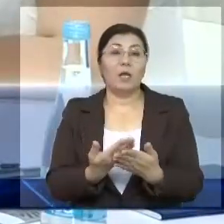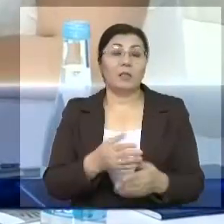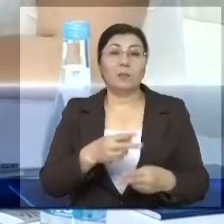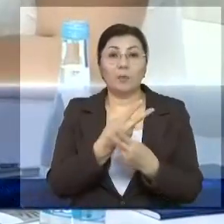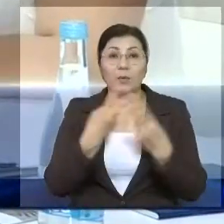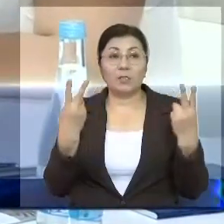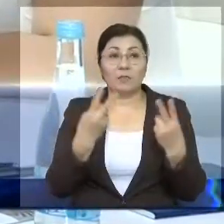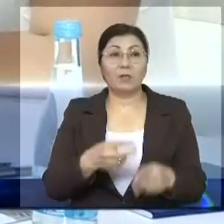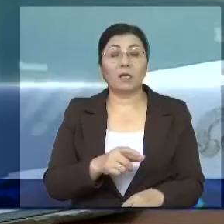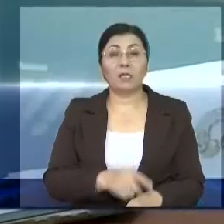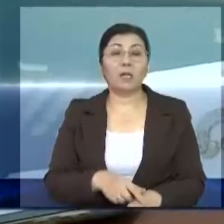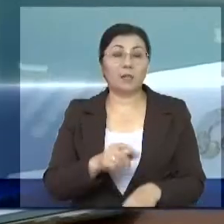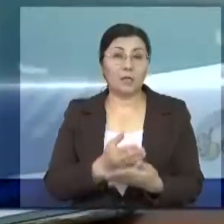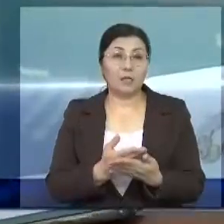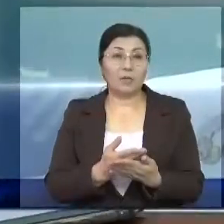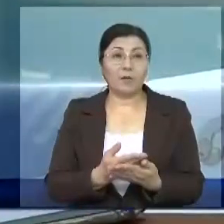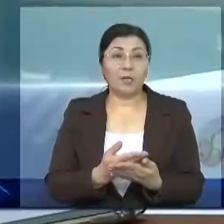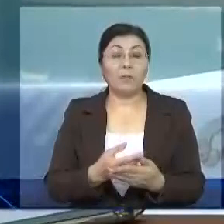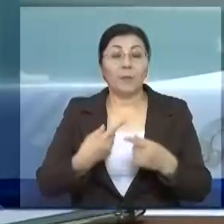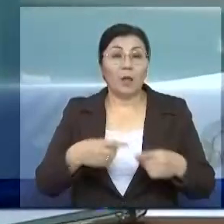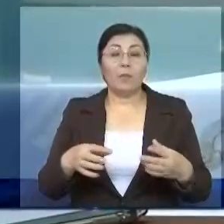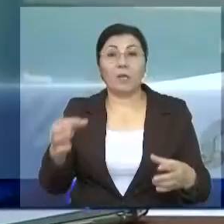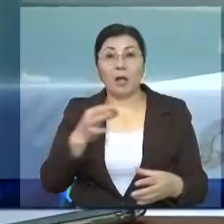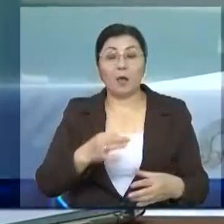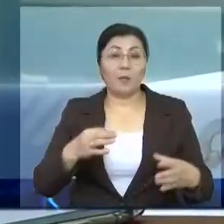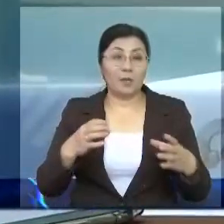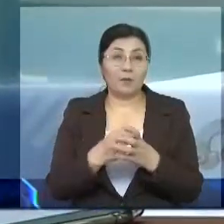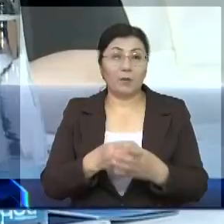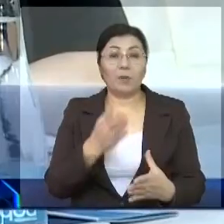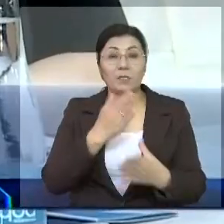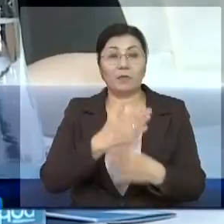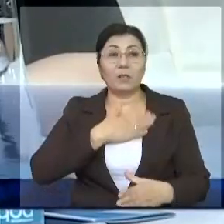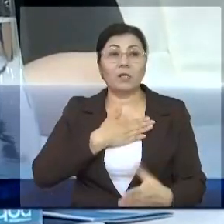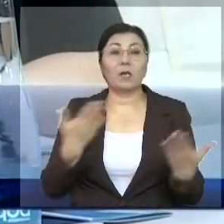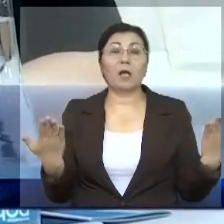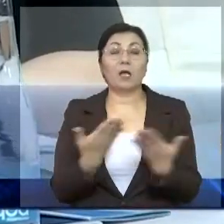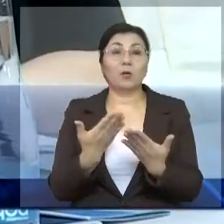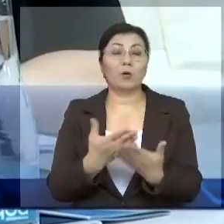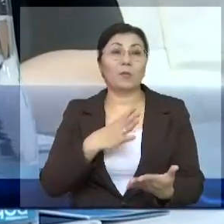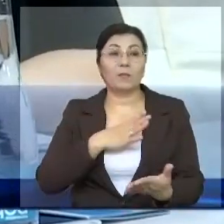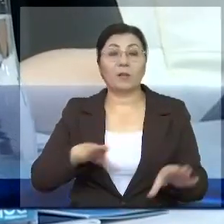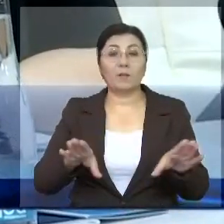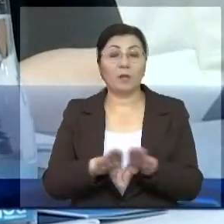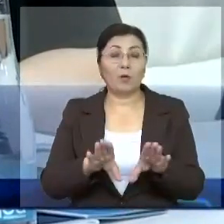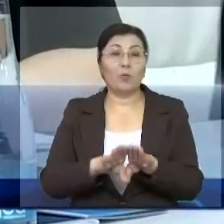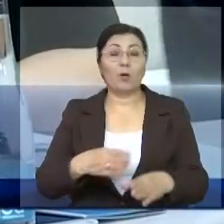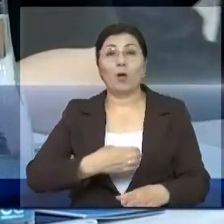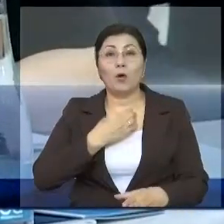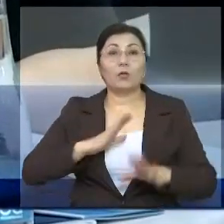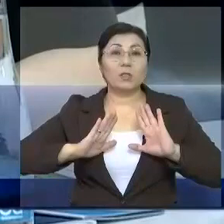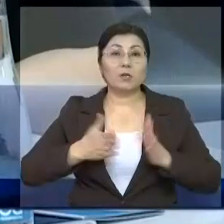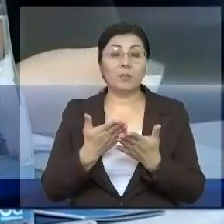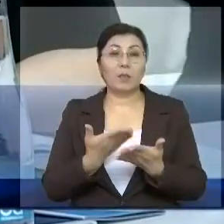будет рассмотрено в гражданском порядке. Общественный фонд «Дарыс» активно помогает людям, которые попадают в такую ужасную